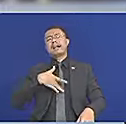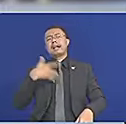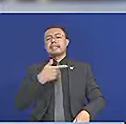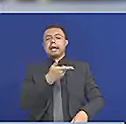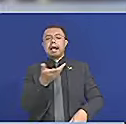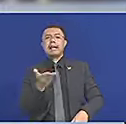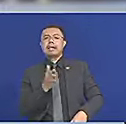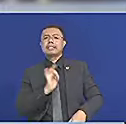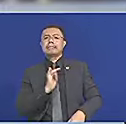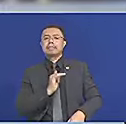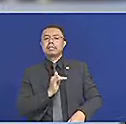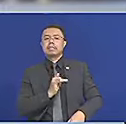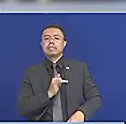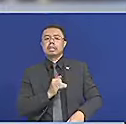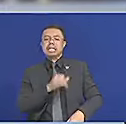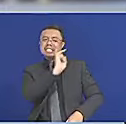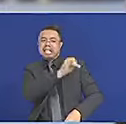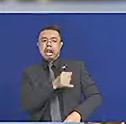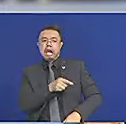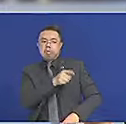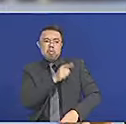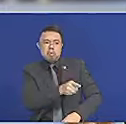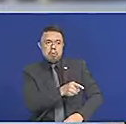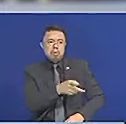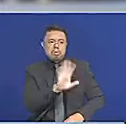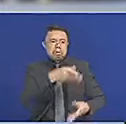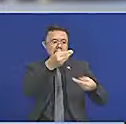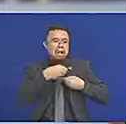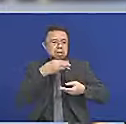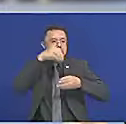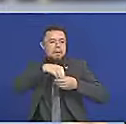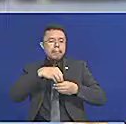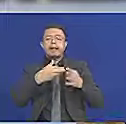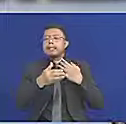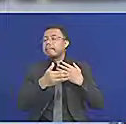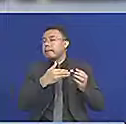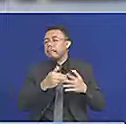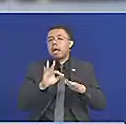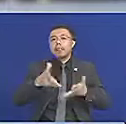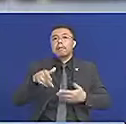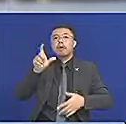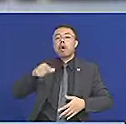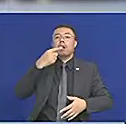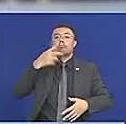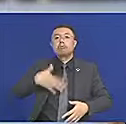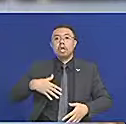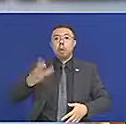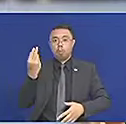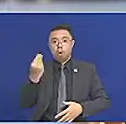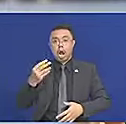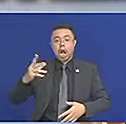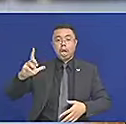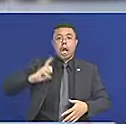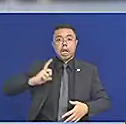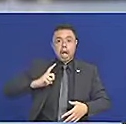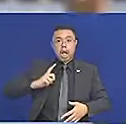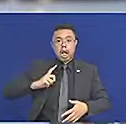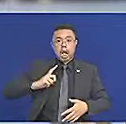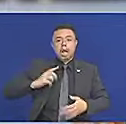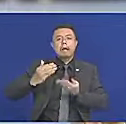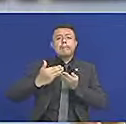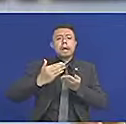Anda bersalah karena tidak memberi persembahan, gak masalah. Tapi yang punya uang,